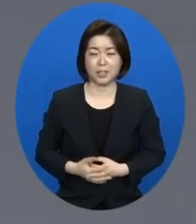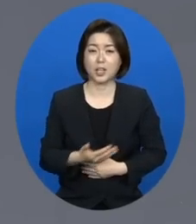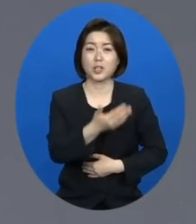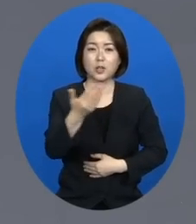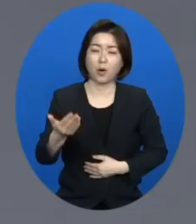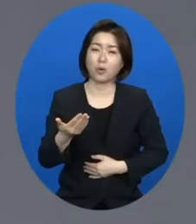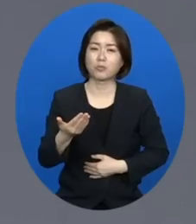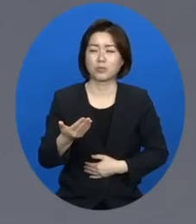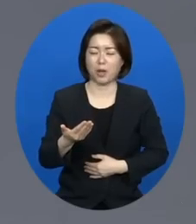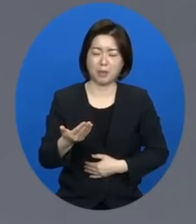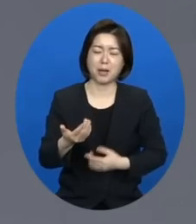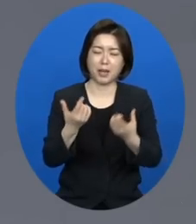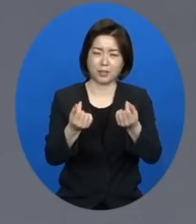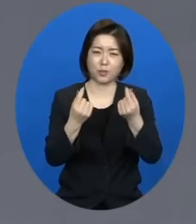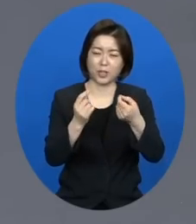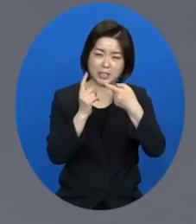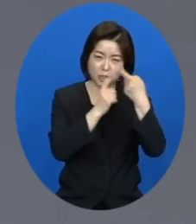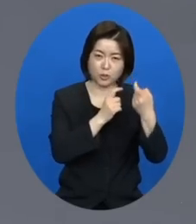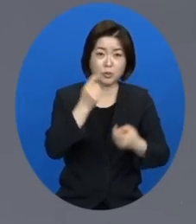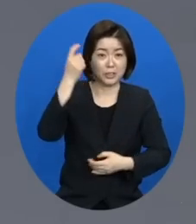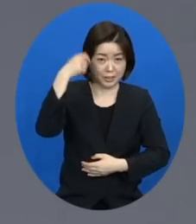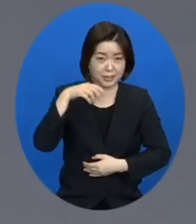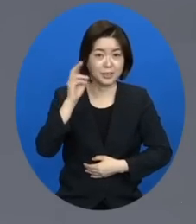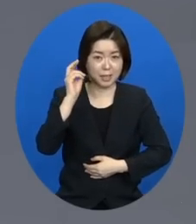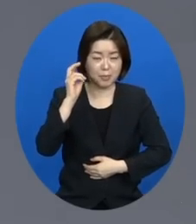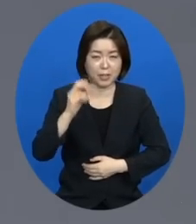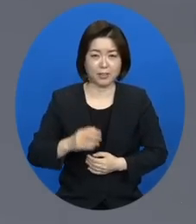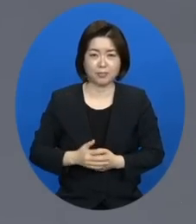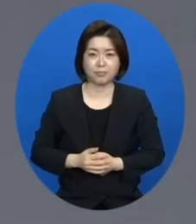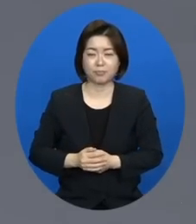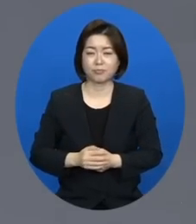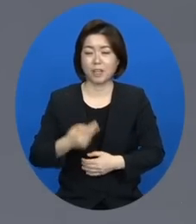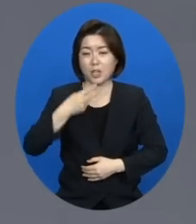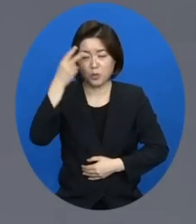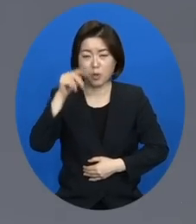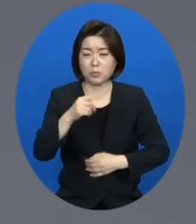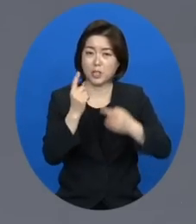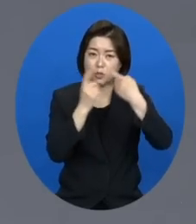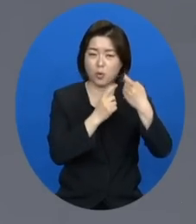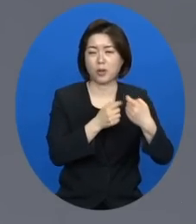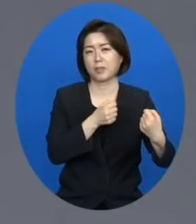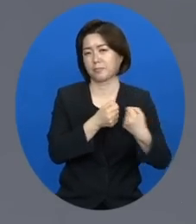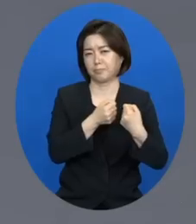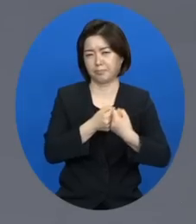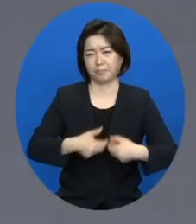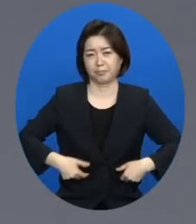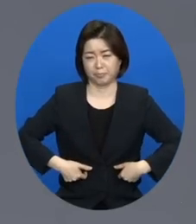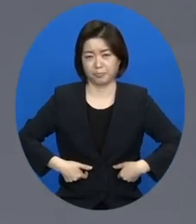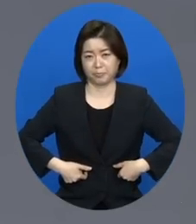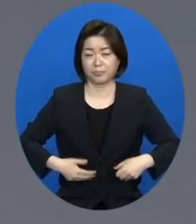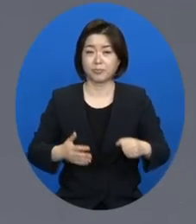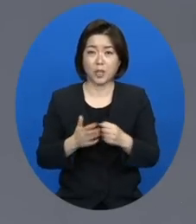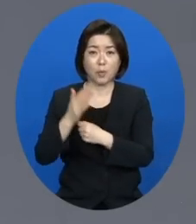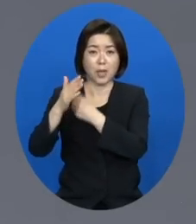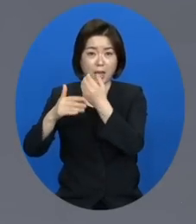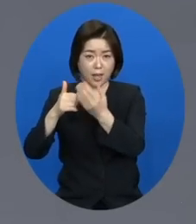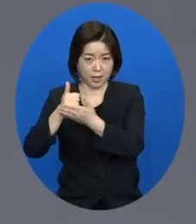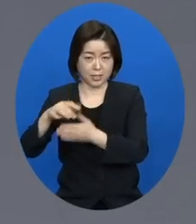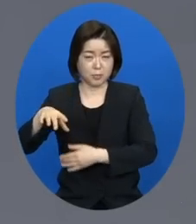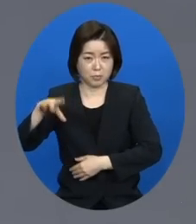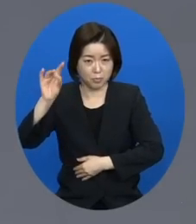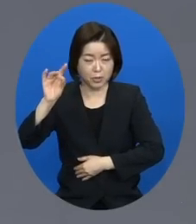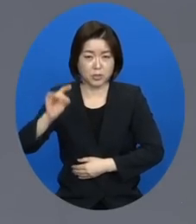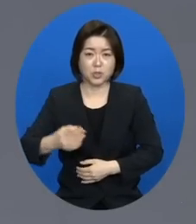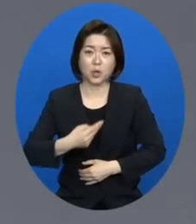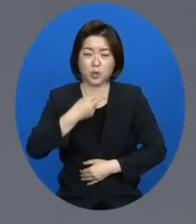유혹이 있음을 아마 느끼실 거예요. 요셉은 이 유혹과 싸워야만 했습니다. 그래서 하나님은 먼저